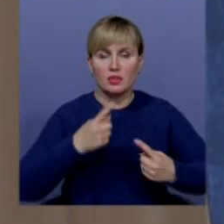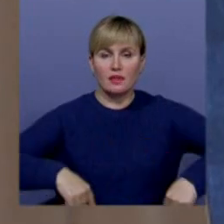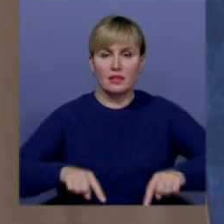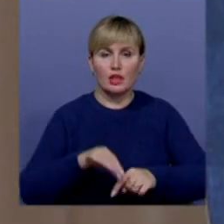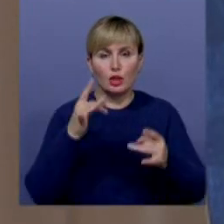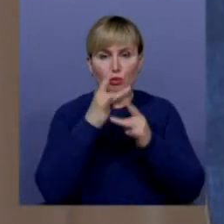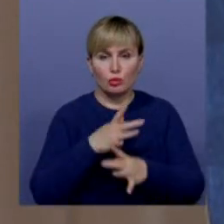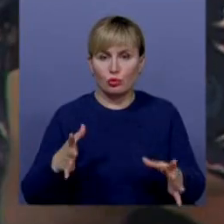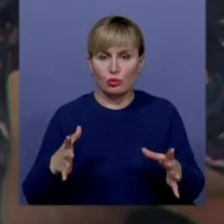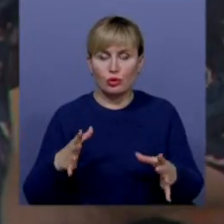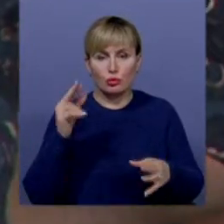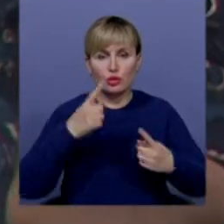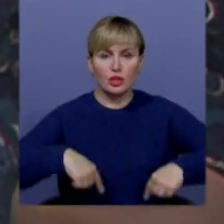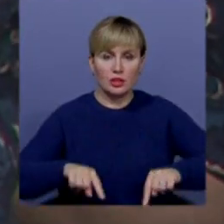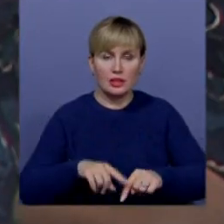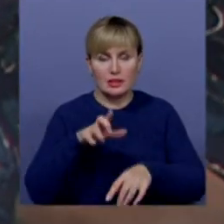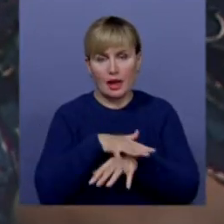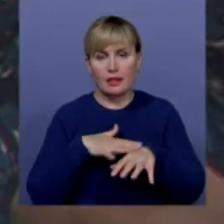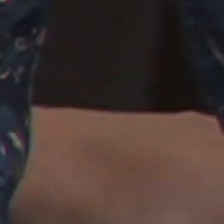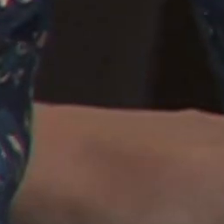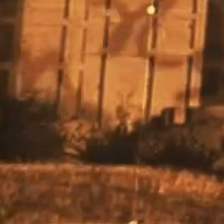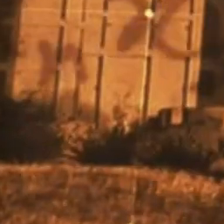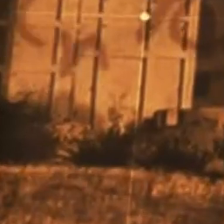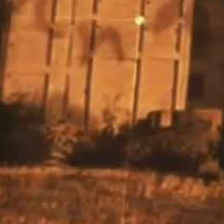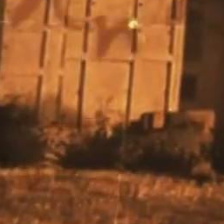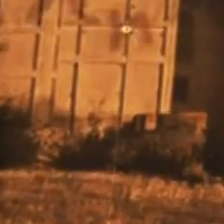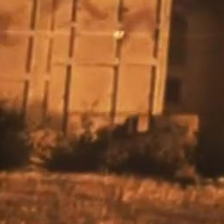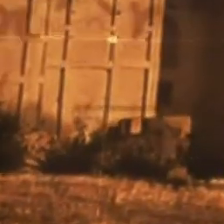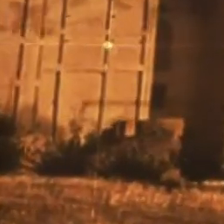и культурных учреждений страны.